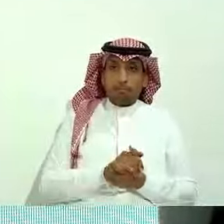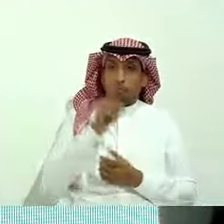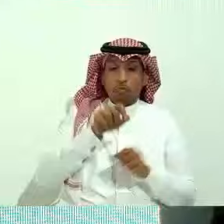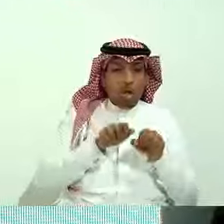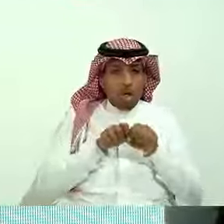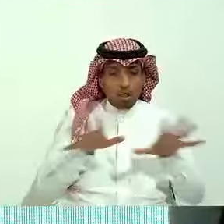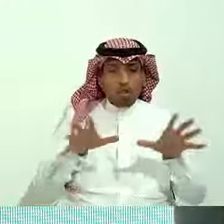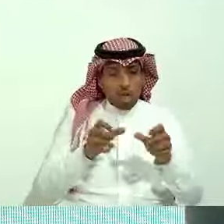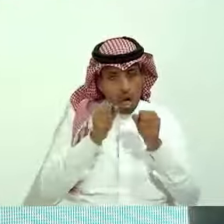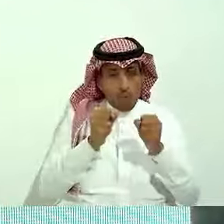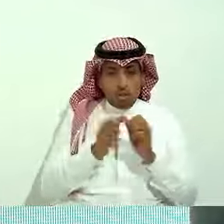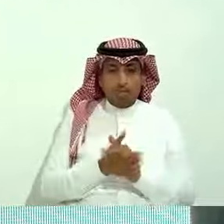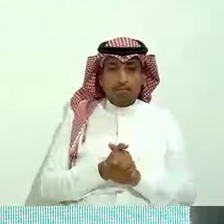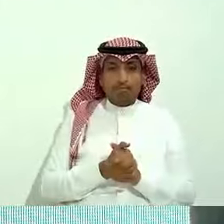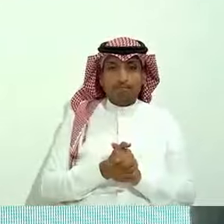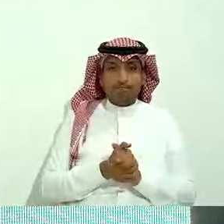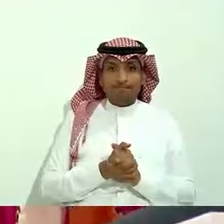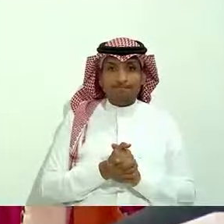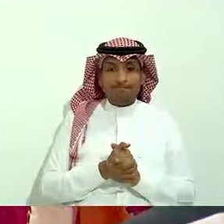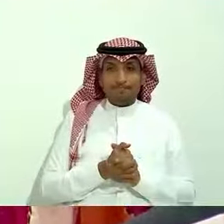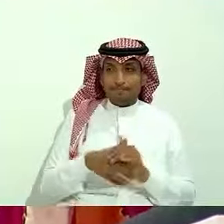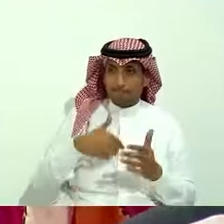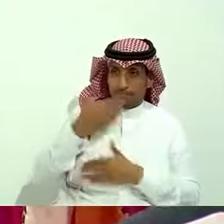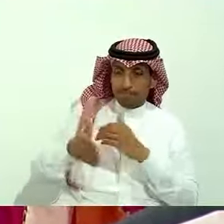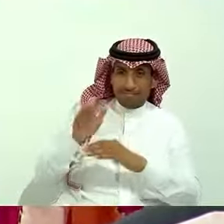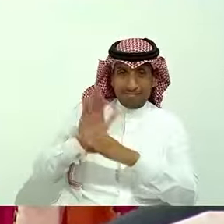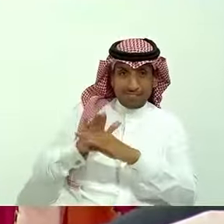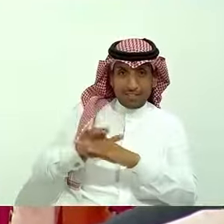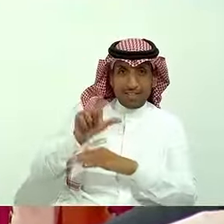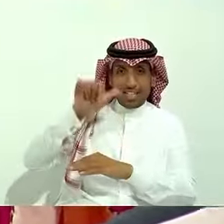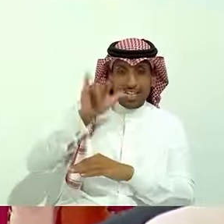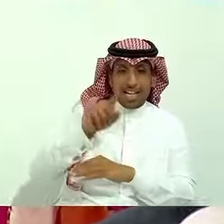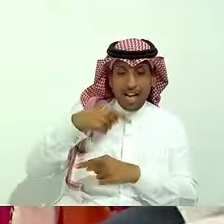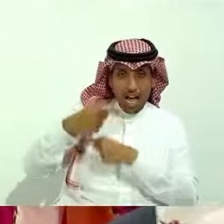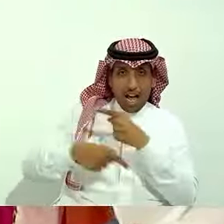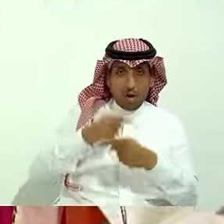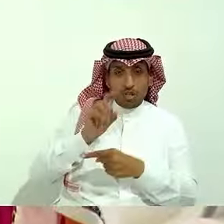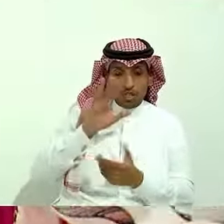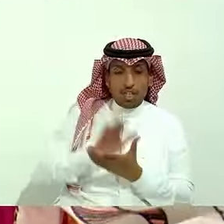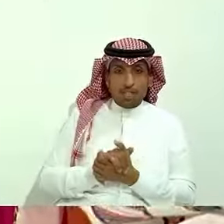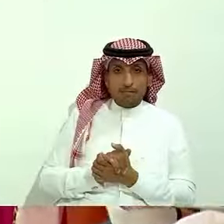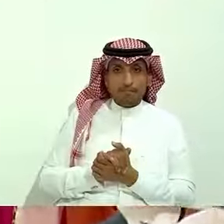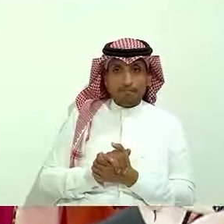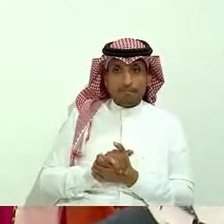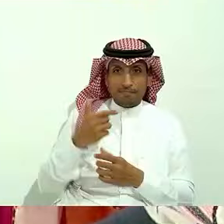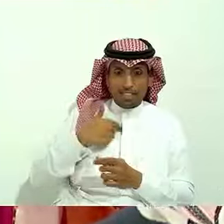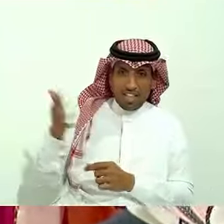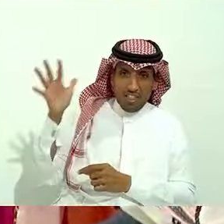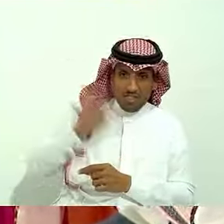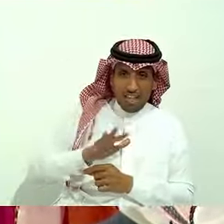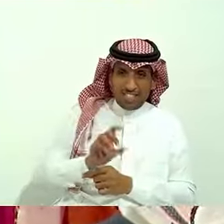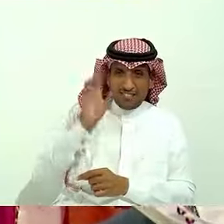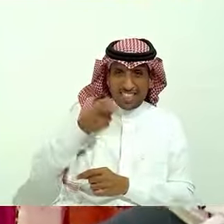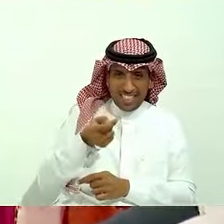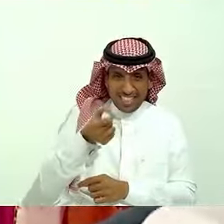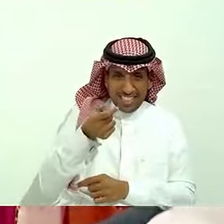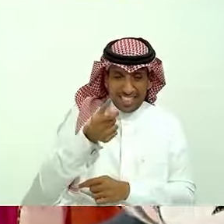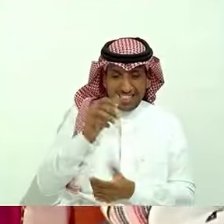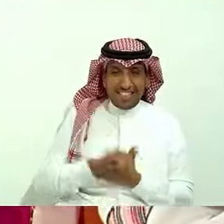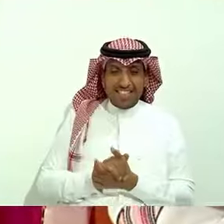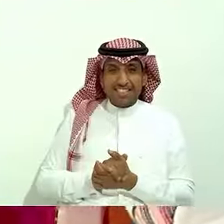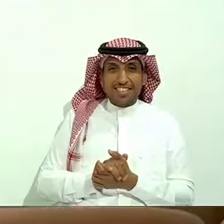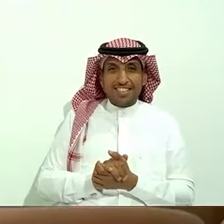يعني كبلوزة. أنا قاعدة أحاول أقنع دكتورة ليلى تعيد الخط الأزياء، يبينا نسوي كلنا نضغط على دكتورة ليلى ضغط بس على الخفيف يعني